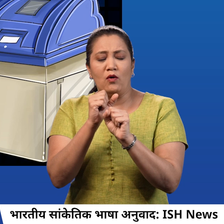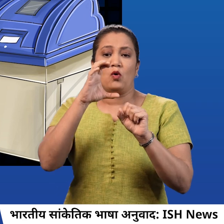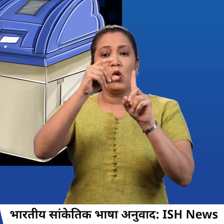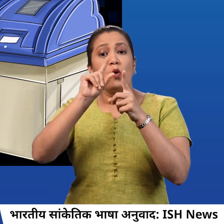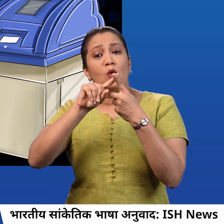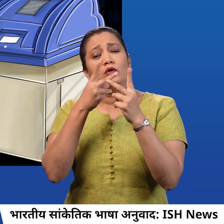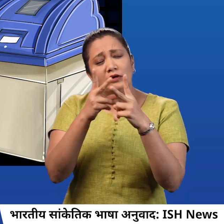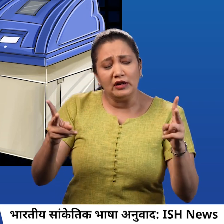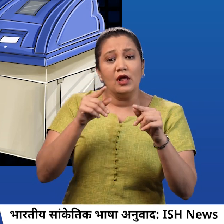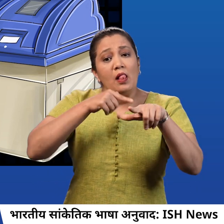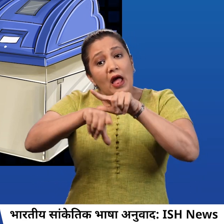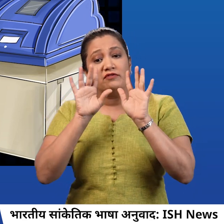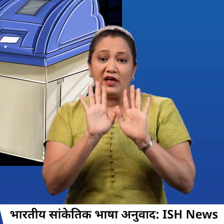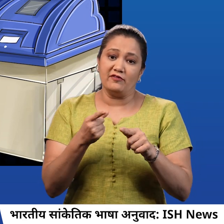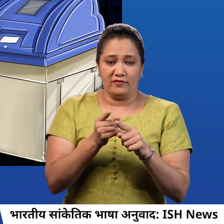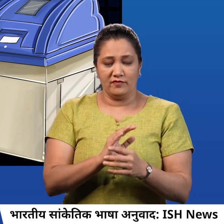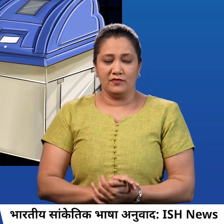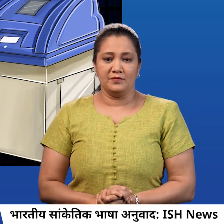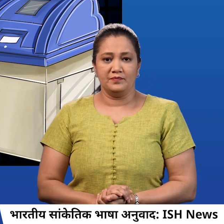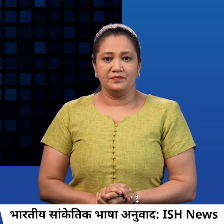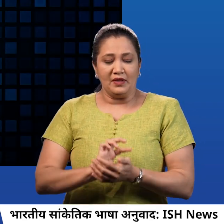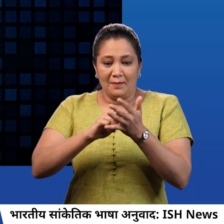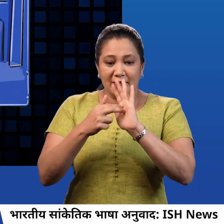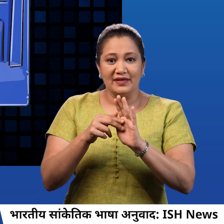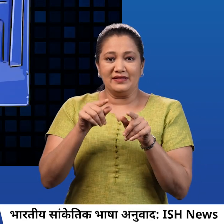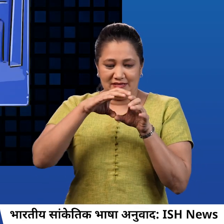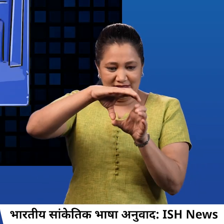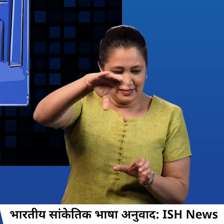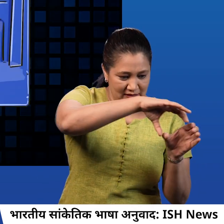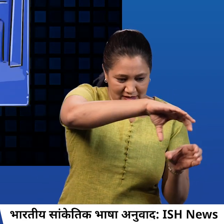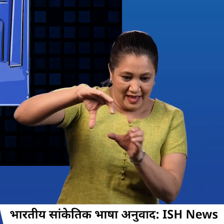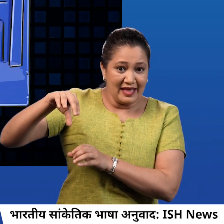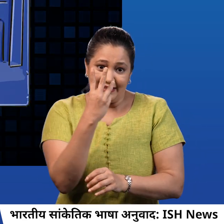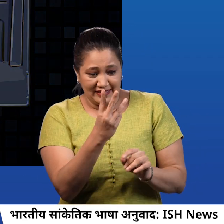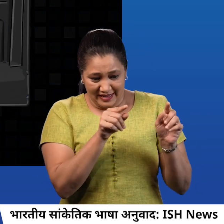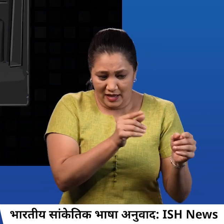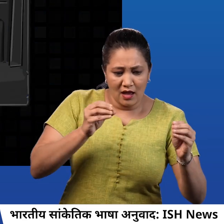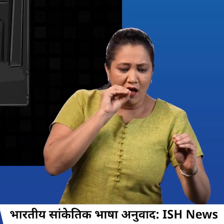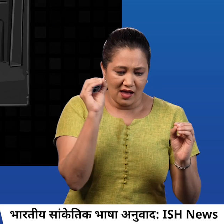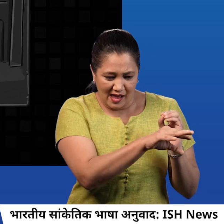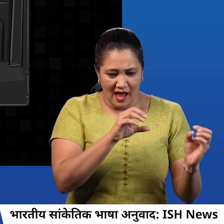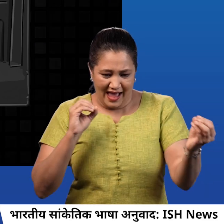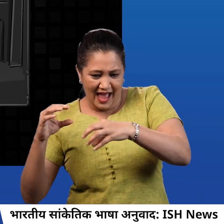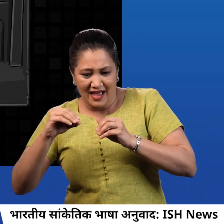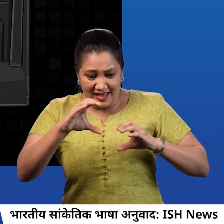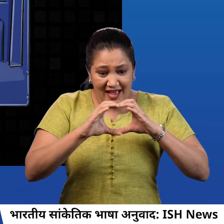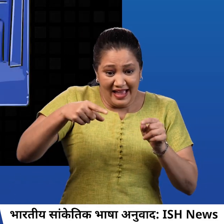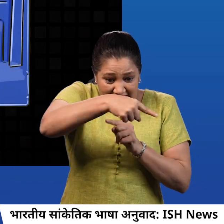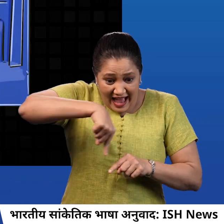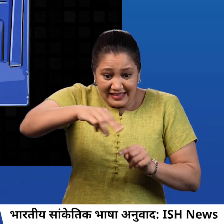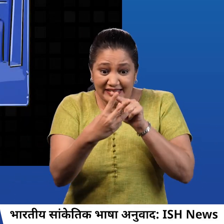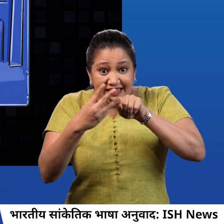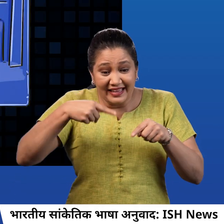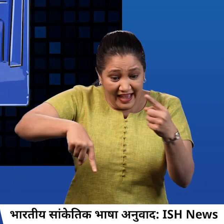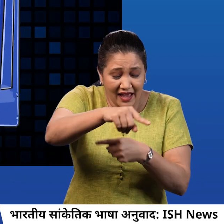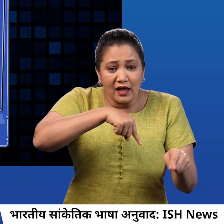लिपीबद्धतेचं तंत्रज्ञान म्हणजेच एन्क्रिप्शन टेक्निक वापरलं जातं. त्यामुळे या यंत्राचे घटक असलेल्या कंट्रोल युनिट, बॅलेट युनिट अर्थात